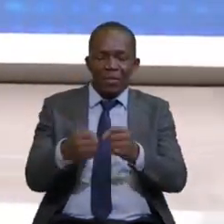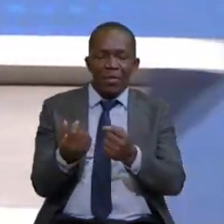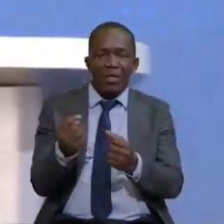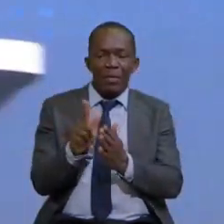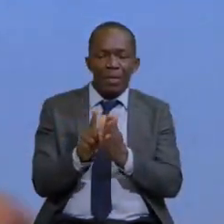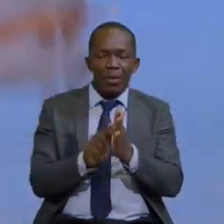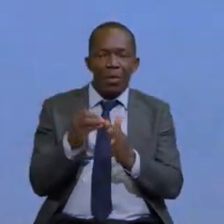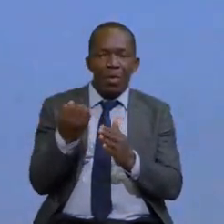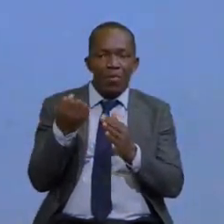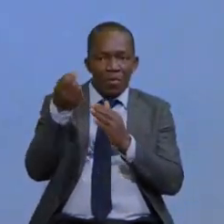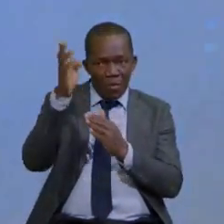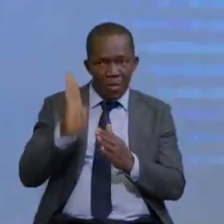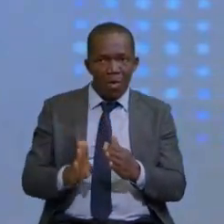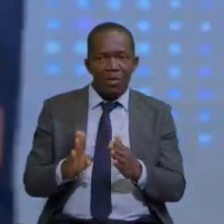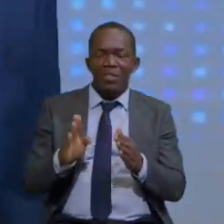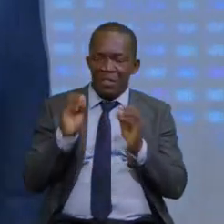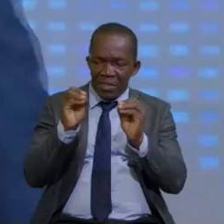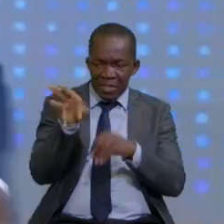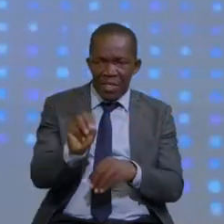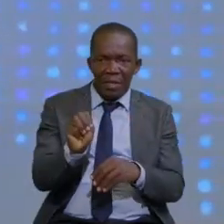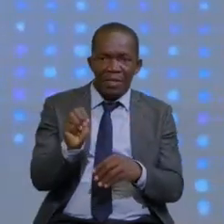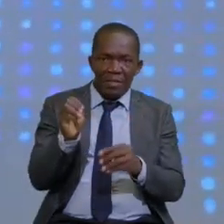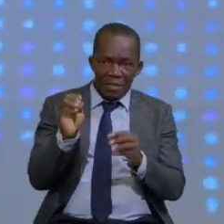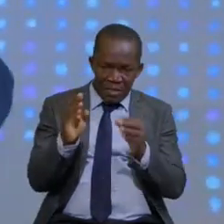Nous devons leur enseigner la repentance.